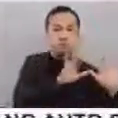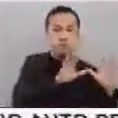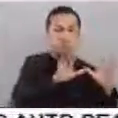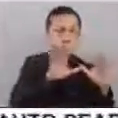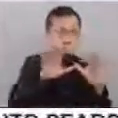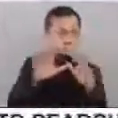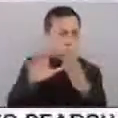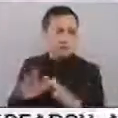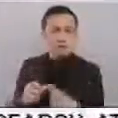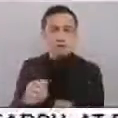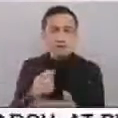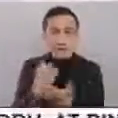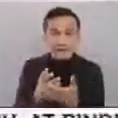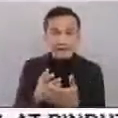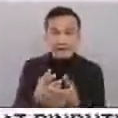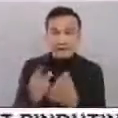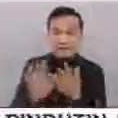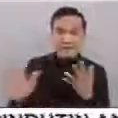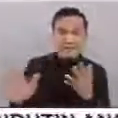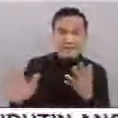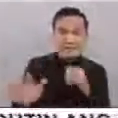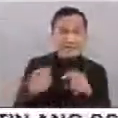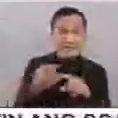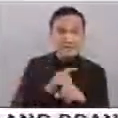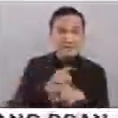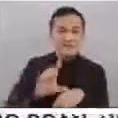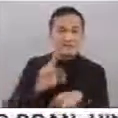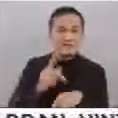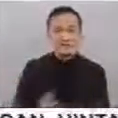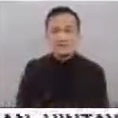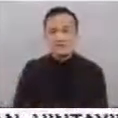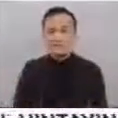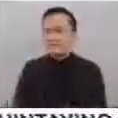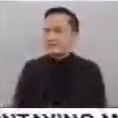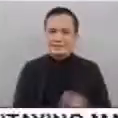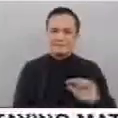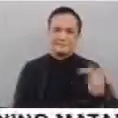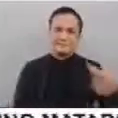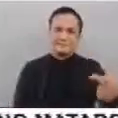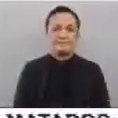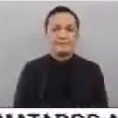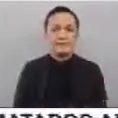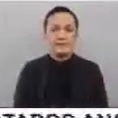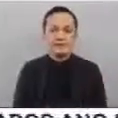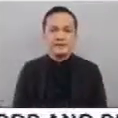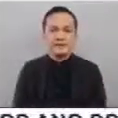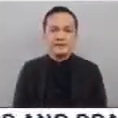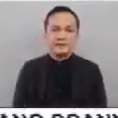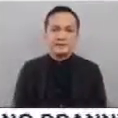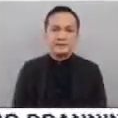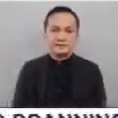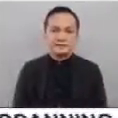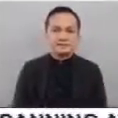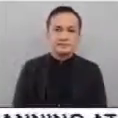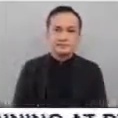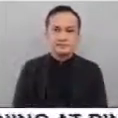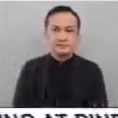na huwag nang tumuloy dahil siksikan at nagtutulakan na. Yung nagkaroon ng parang stampede, yun yung nadapa